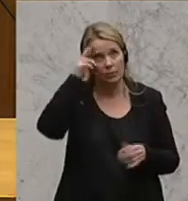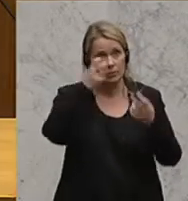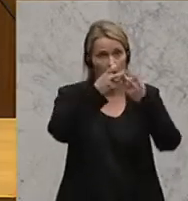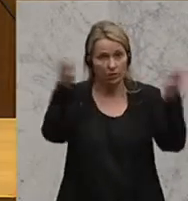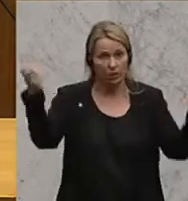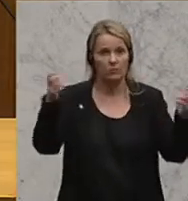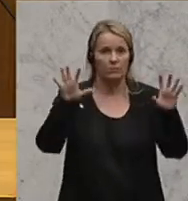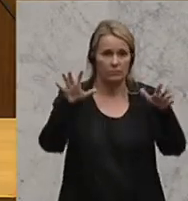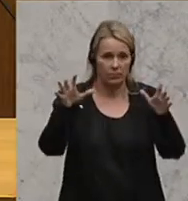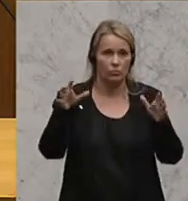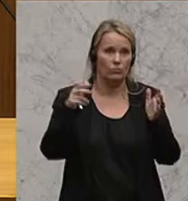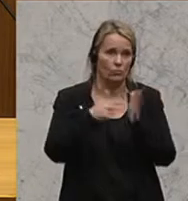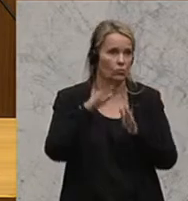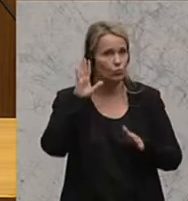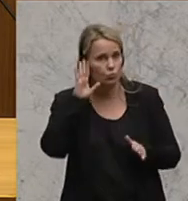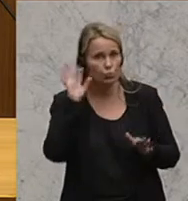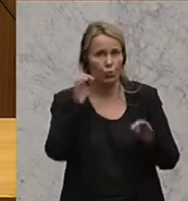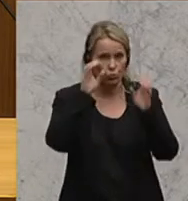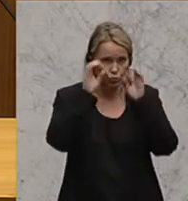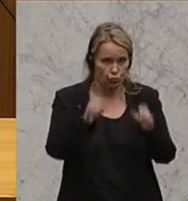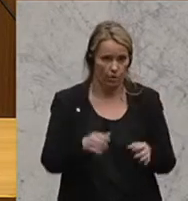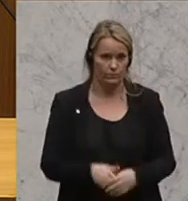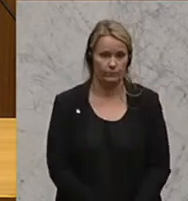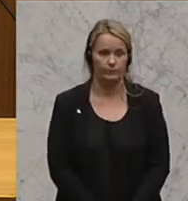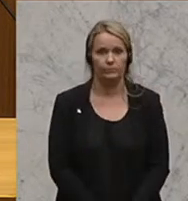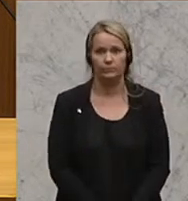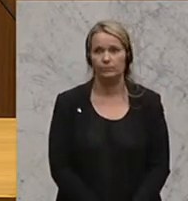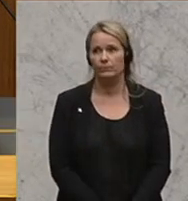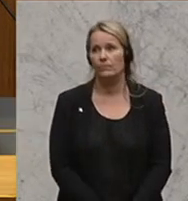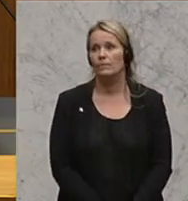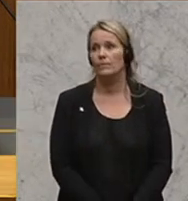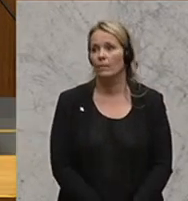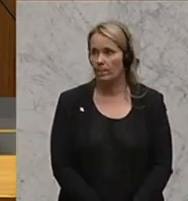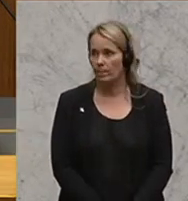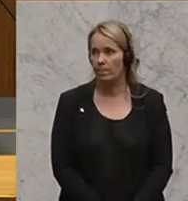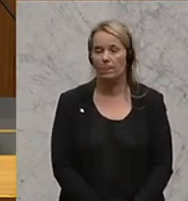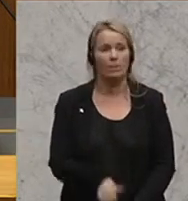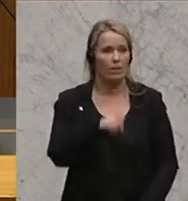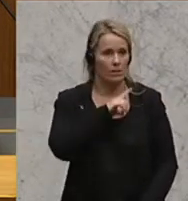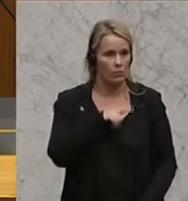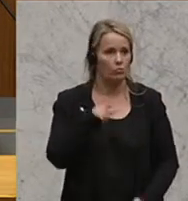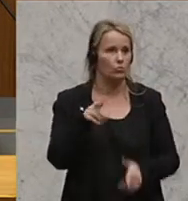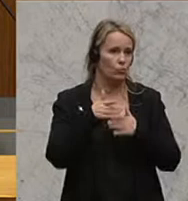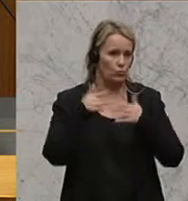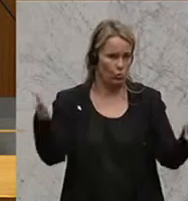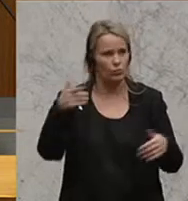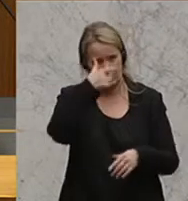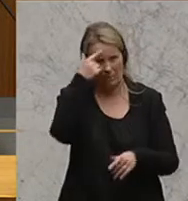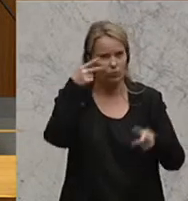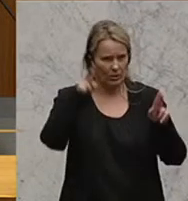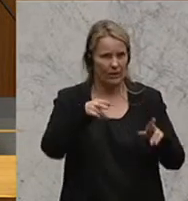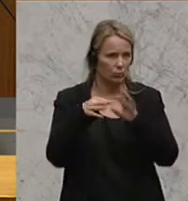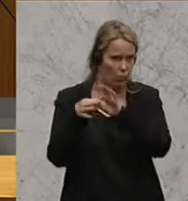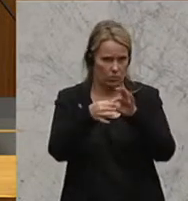den Bildschirmen, die uns zuhören und zuschauen. Die Polizei als die größte Menschenrechtsorganisation